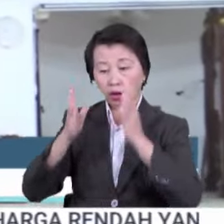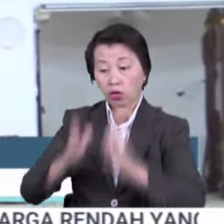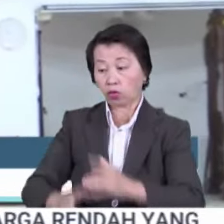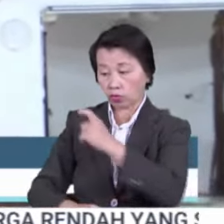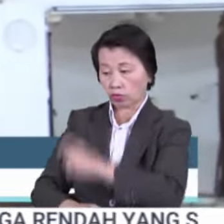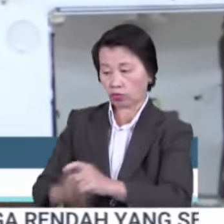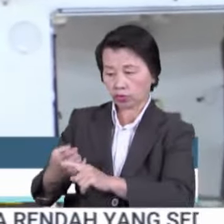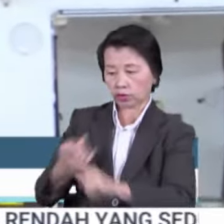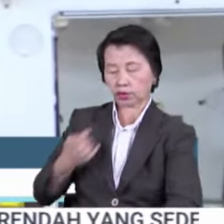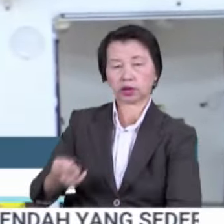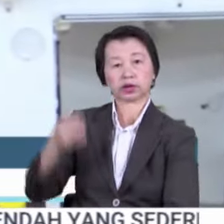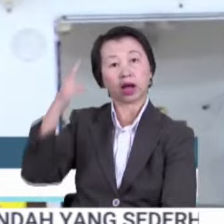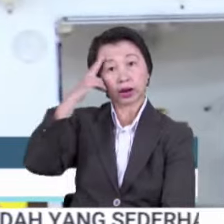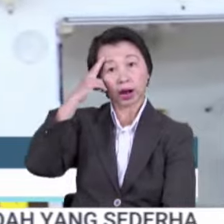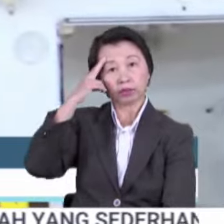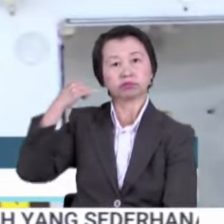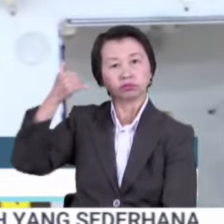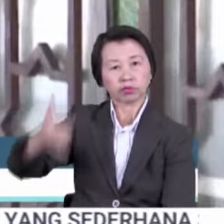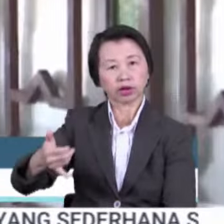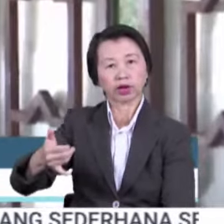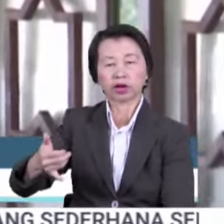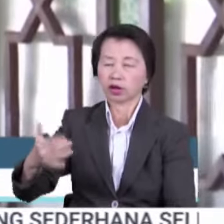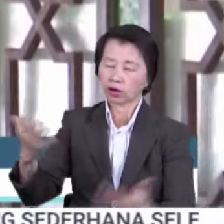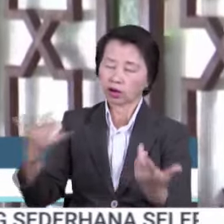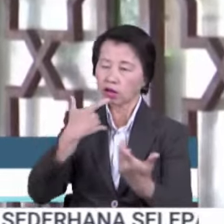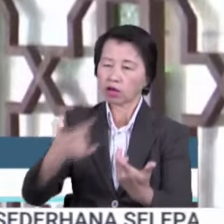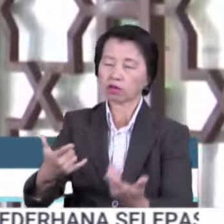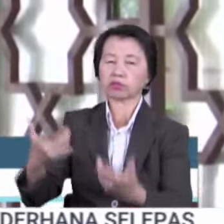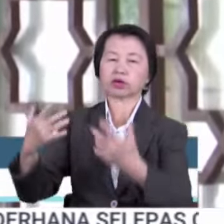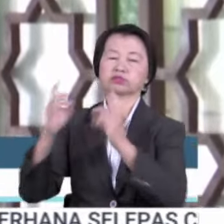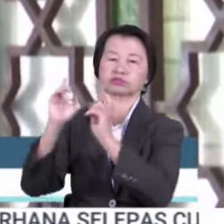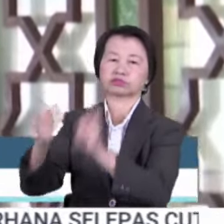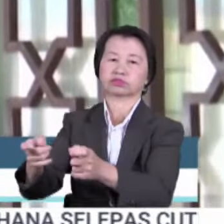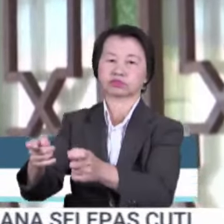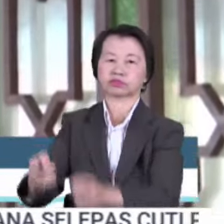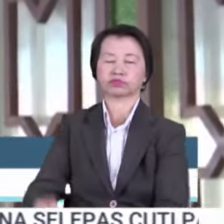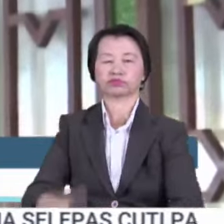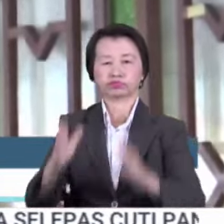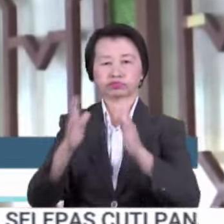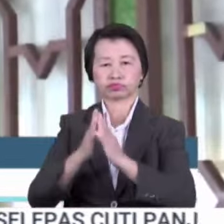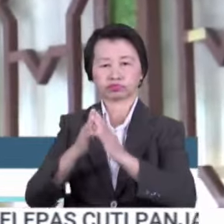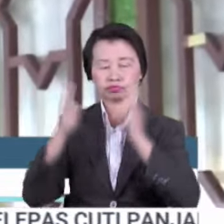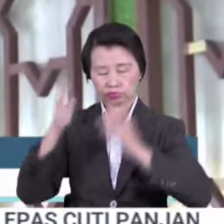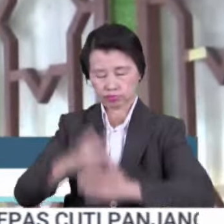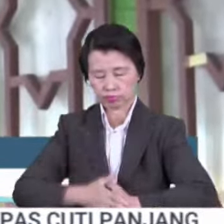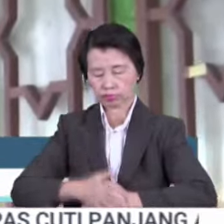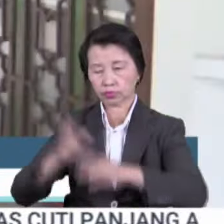dari pada tanah hijaz selain rumah ibadah